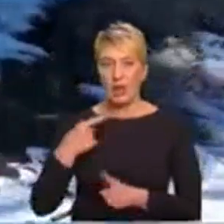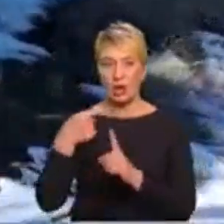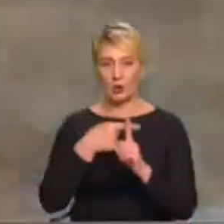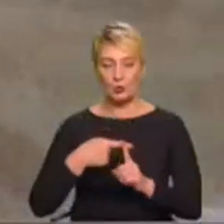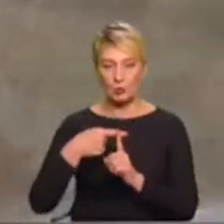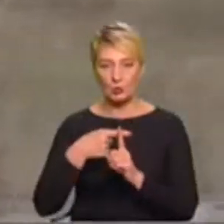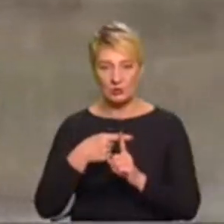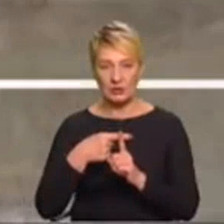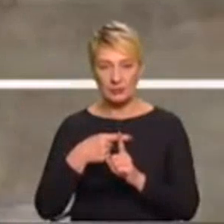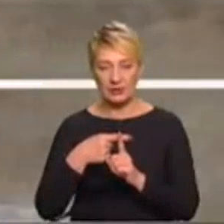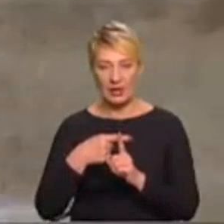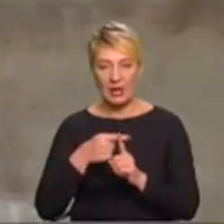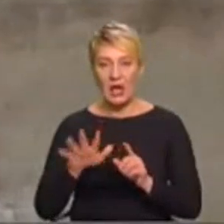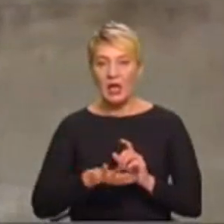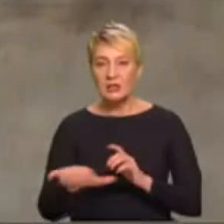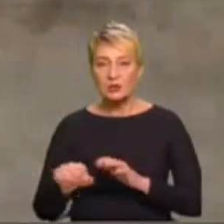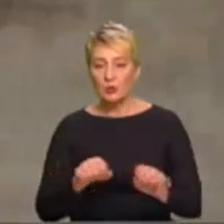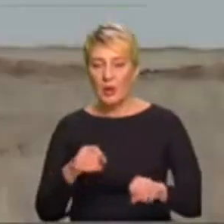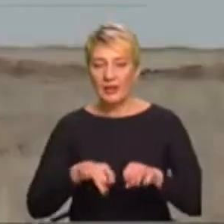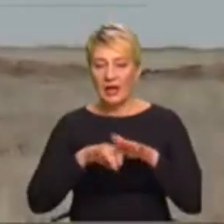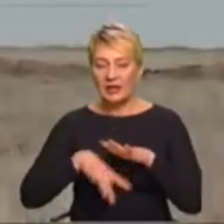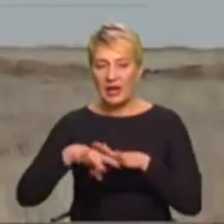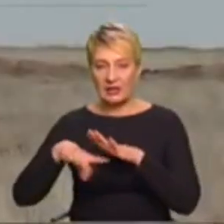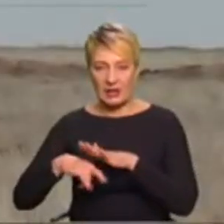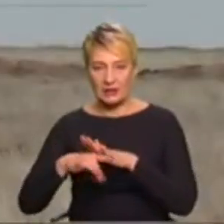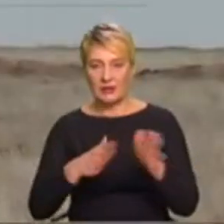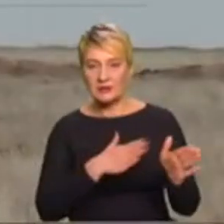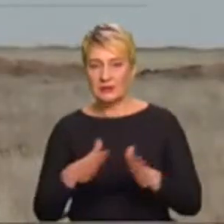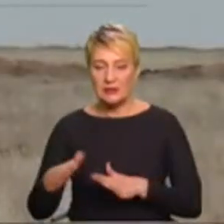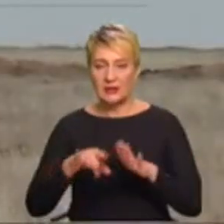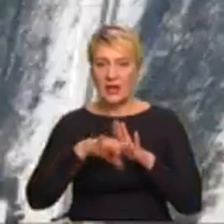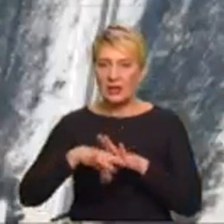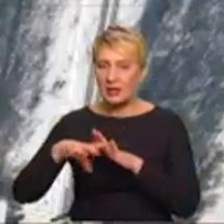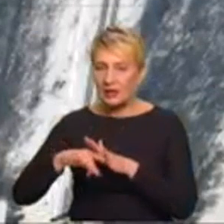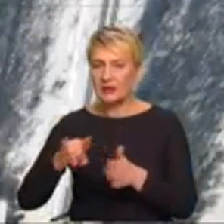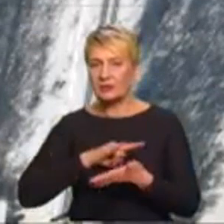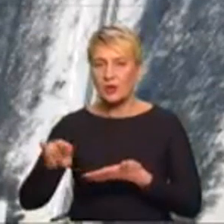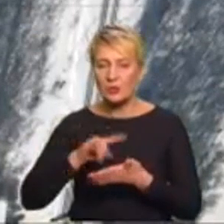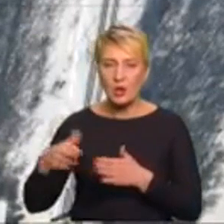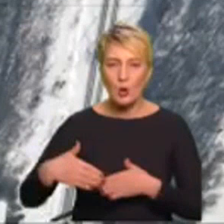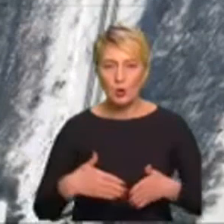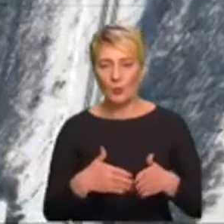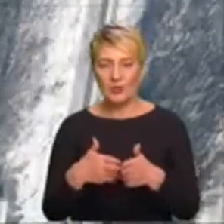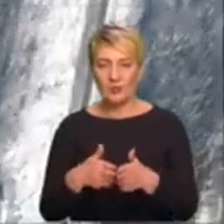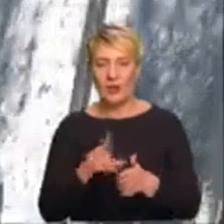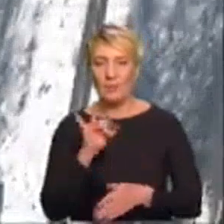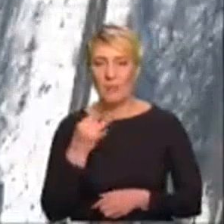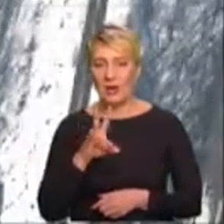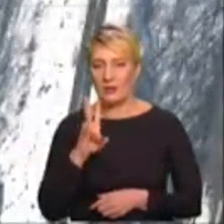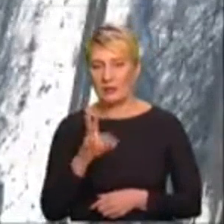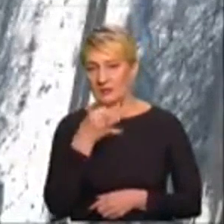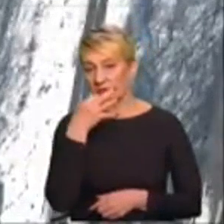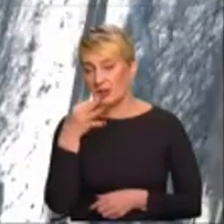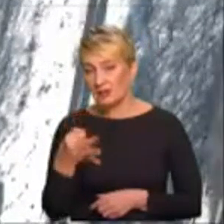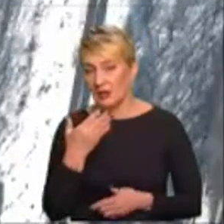наступальні ракетні системи, а з регіону Чорного моря – десантні кораблі, ракетні крейсери і підводні човни. Про це Байден сказав у зверненні